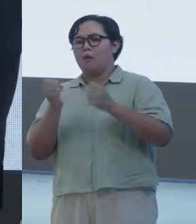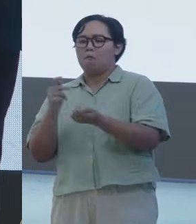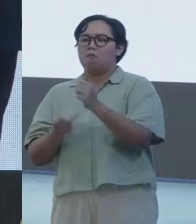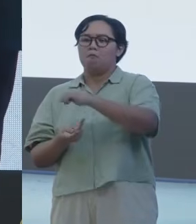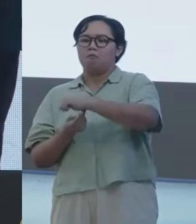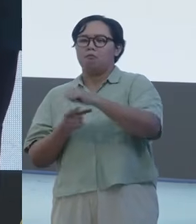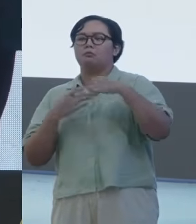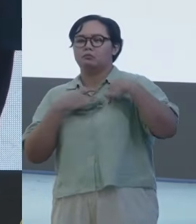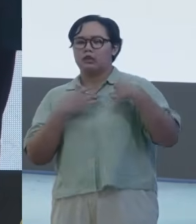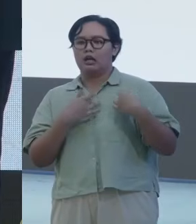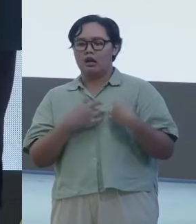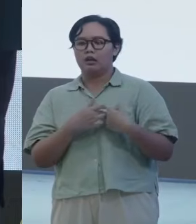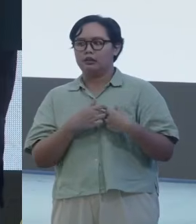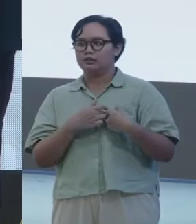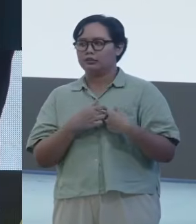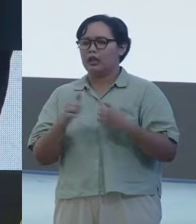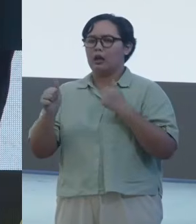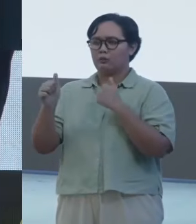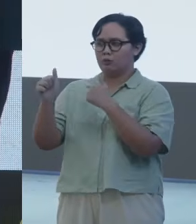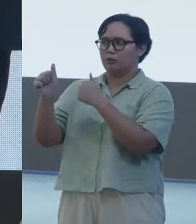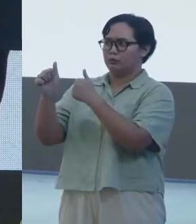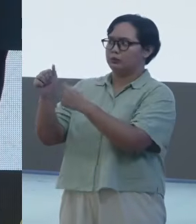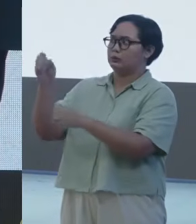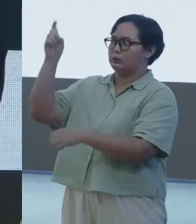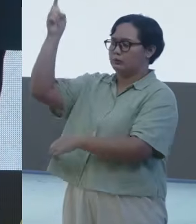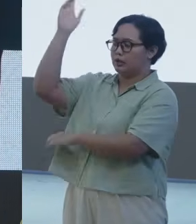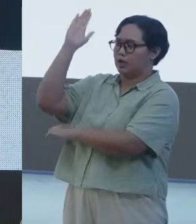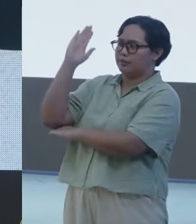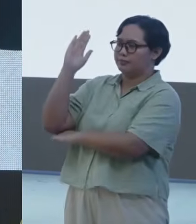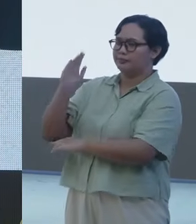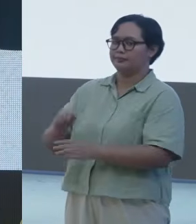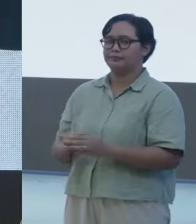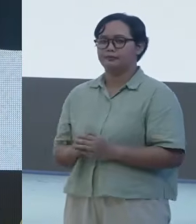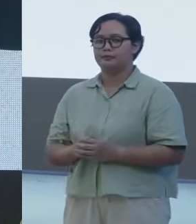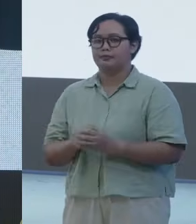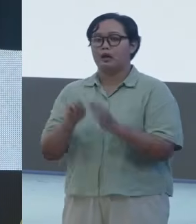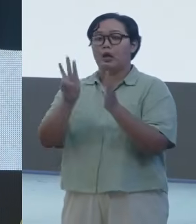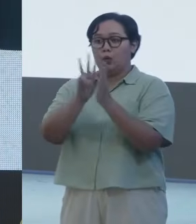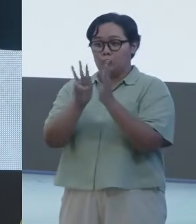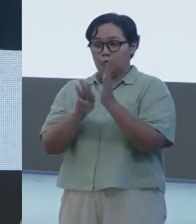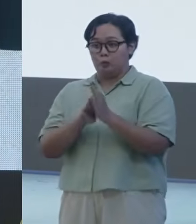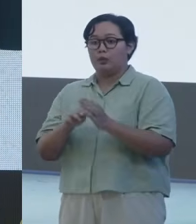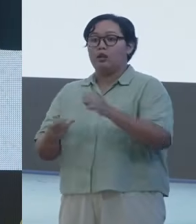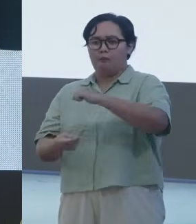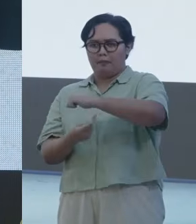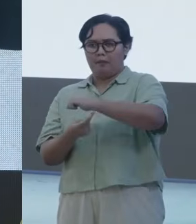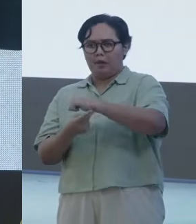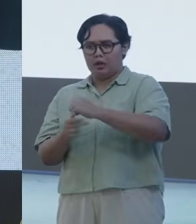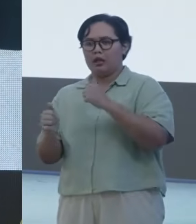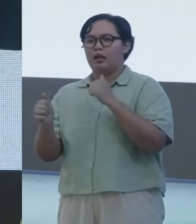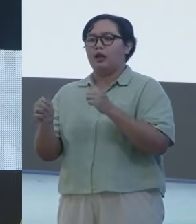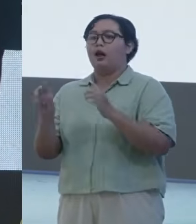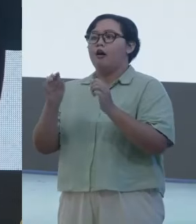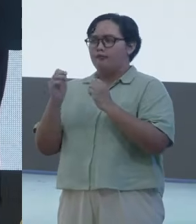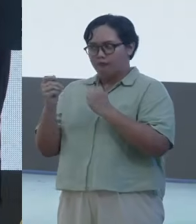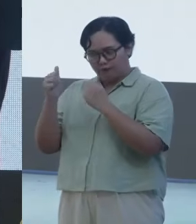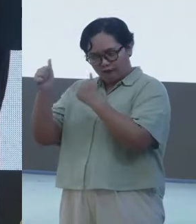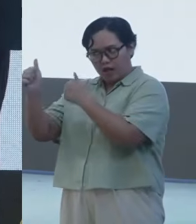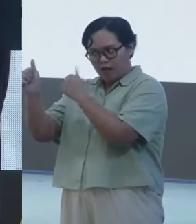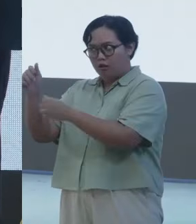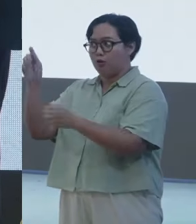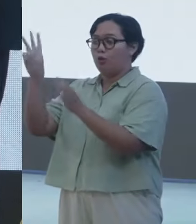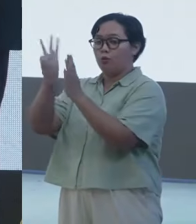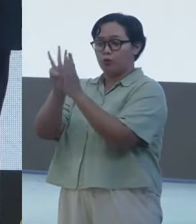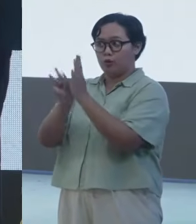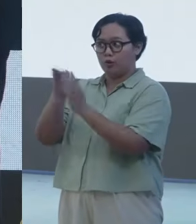ng Diyos. Ang kanyang kalooban ay nagpasakop sa kalooban ng Diyos. At kanyang tungkulin